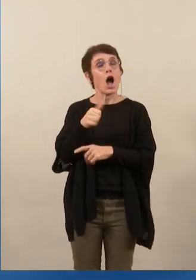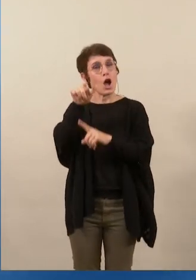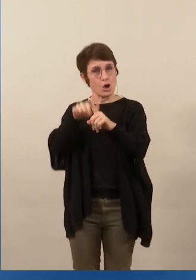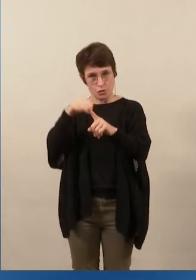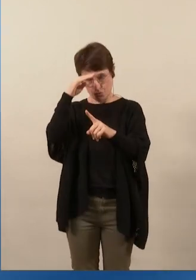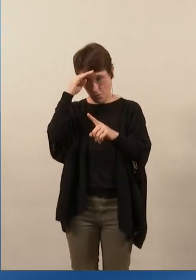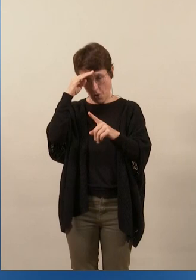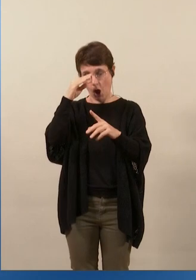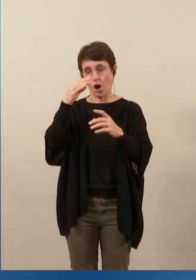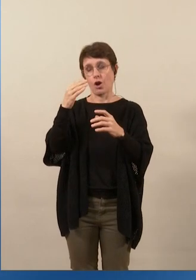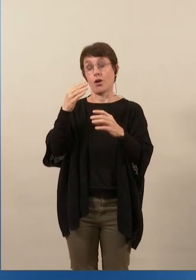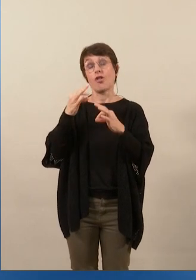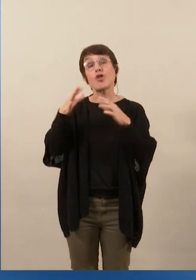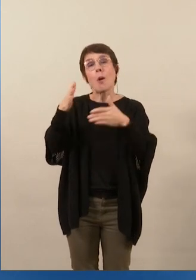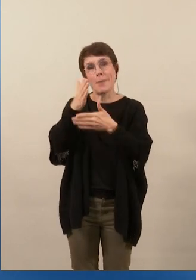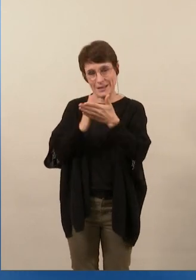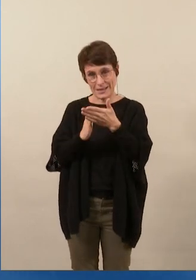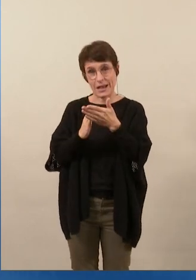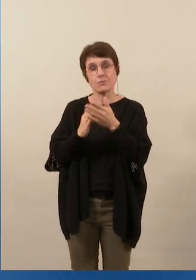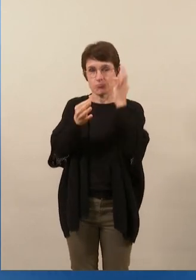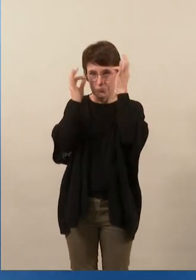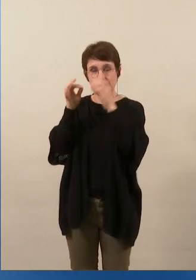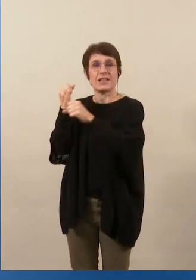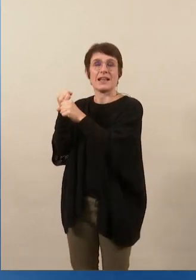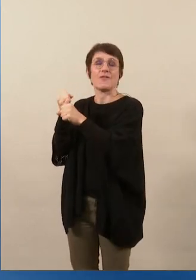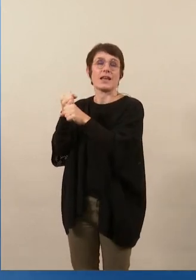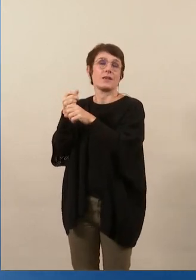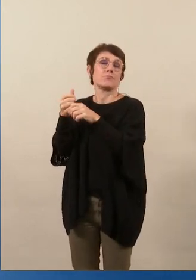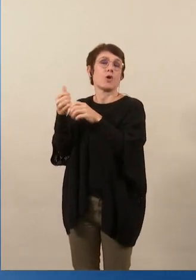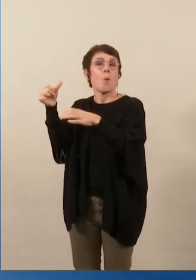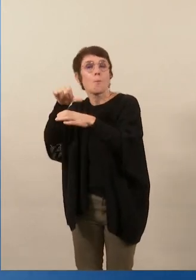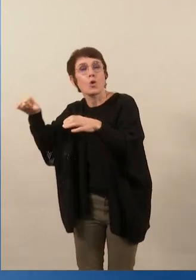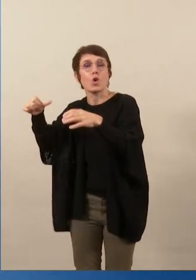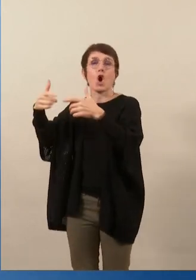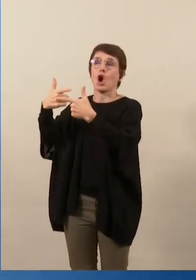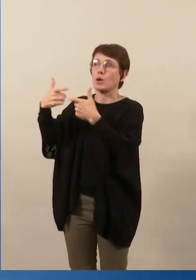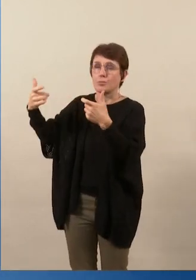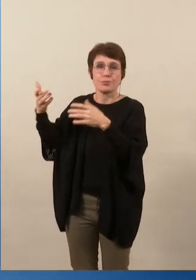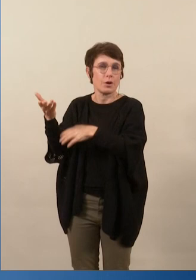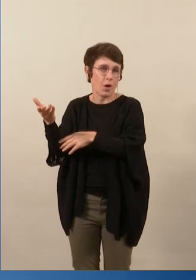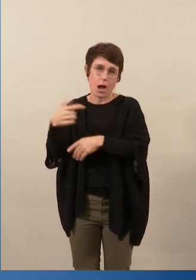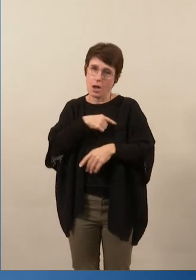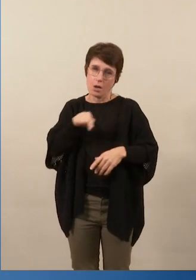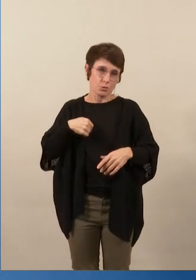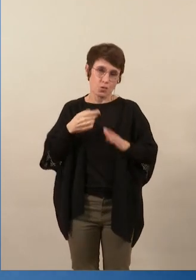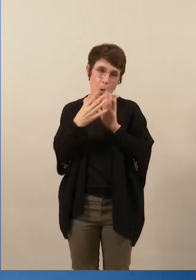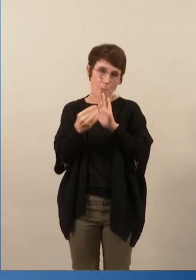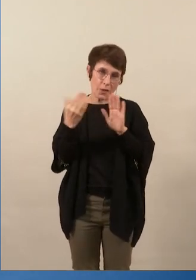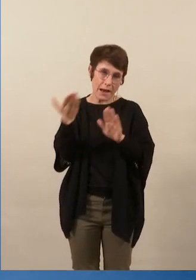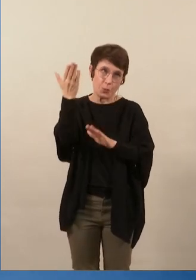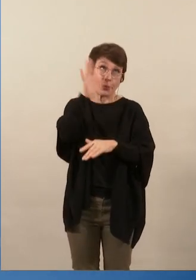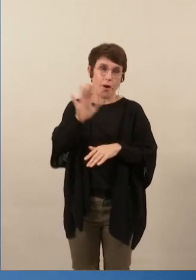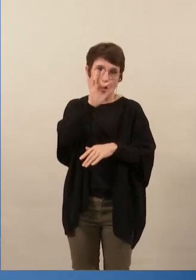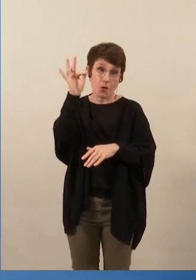partiel et qui travaille pour le reste du temps sur le protocole je pense que nous sommes objectivement les plus exemplaires de France là-dessus ne vous en déplaise donc alleer